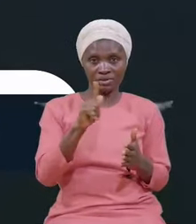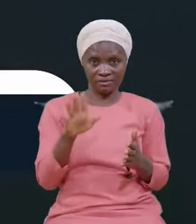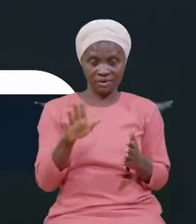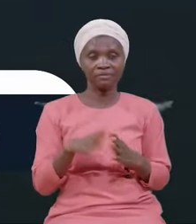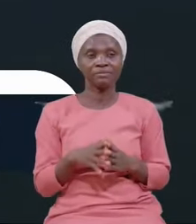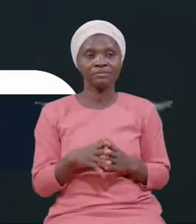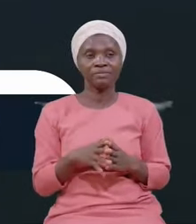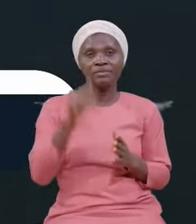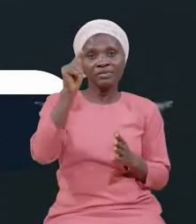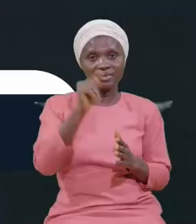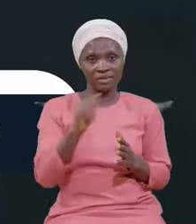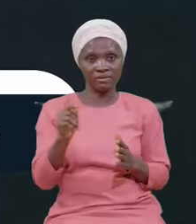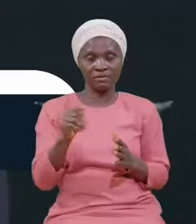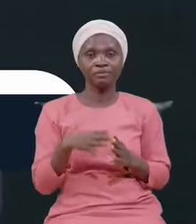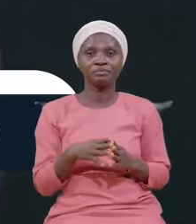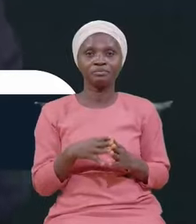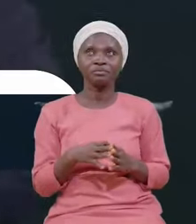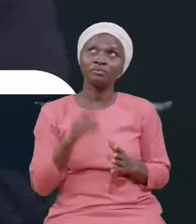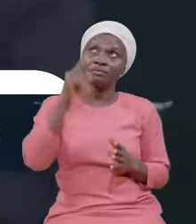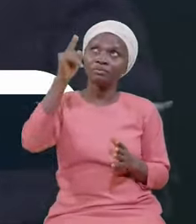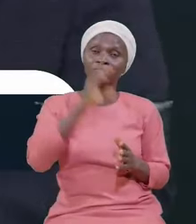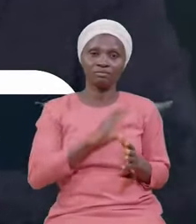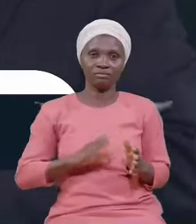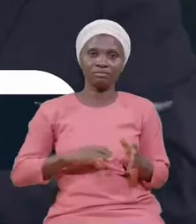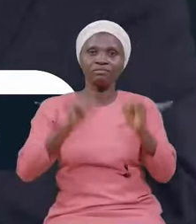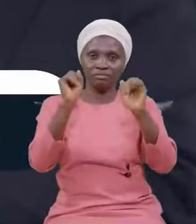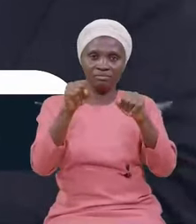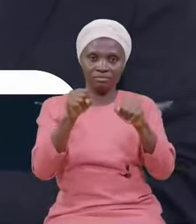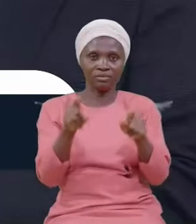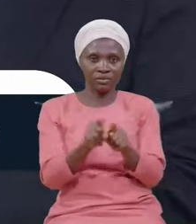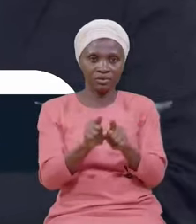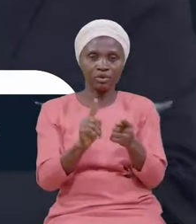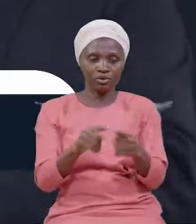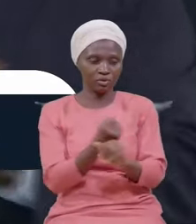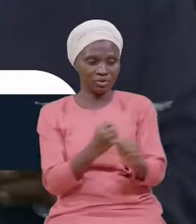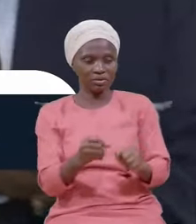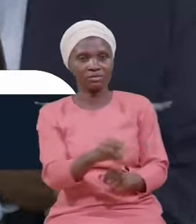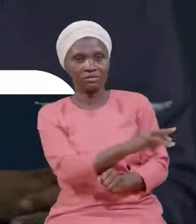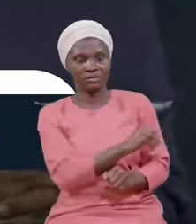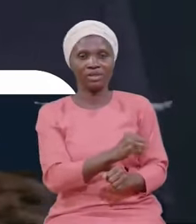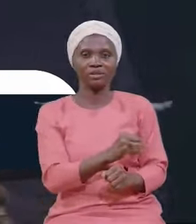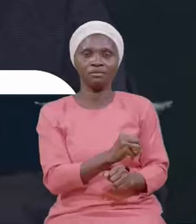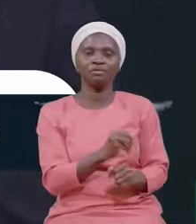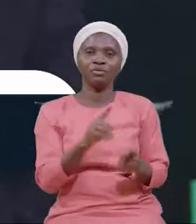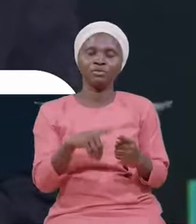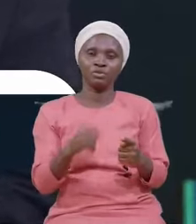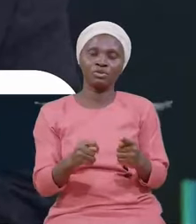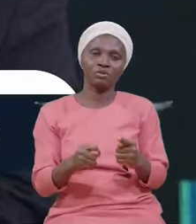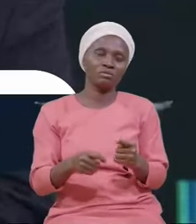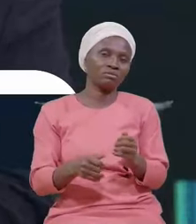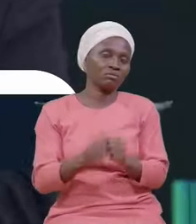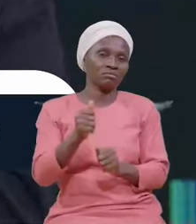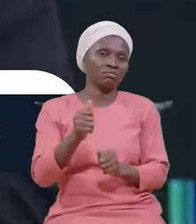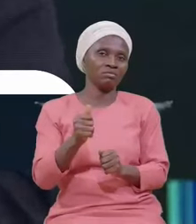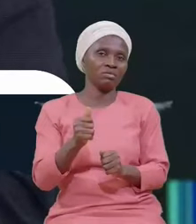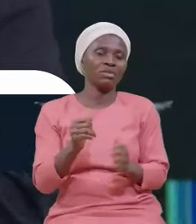en Hébreux 7, verset 25, Hébreux 7, 25, c'est pourquoi Christ, une fois encore, il peut